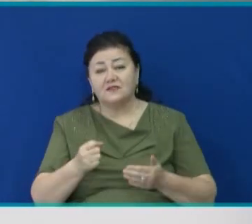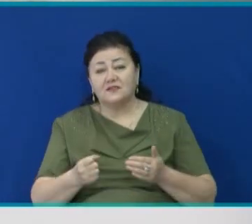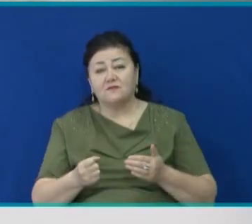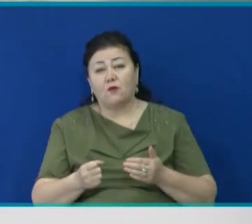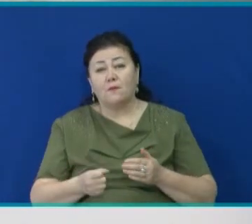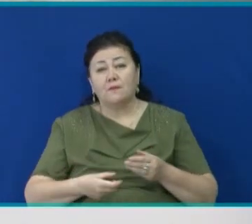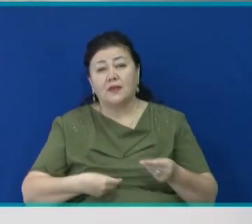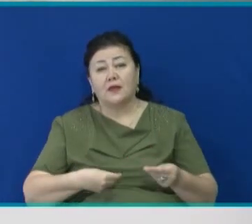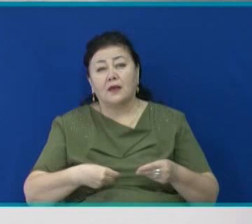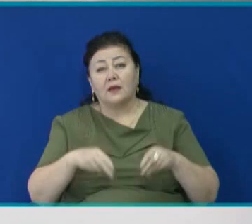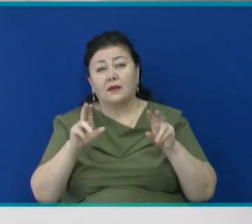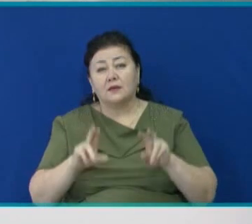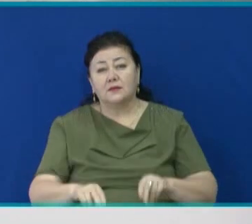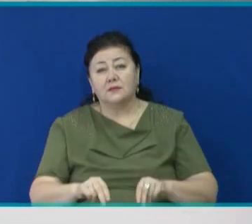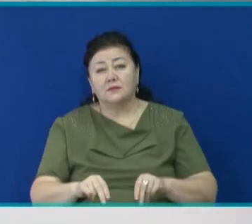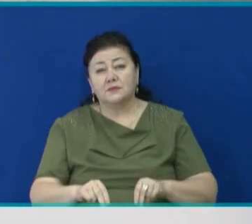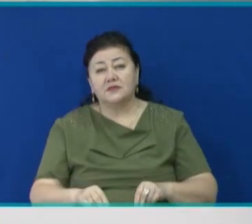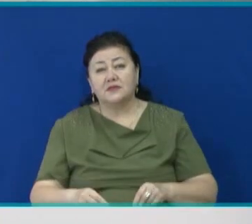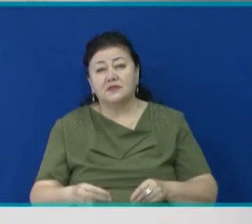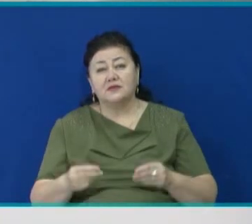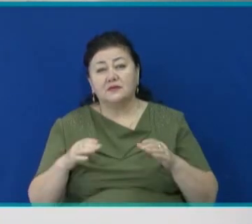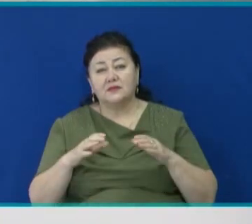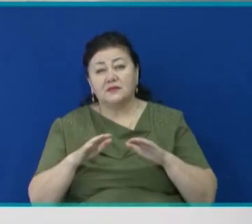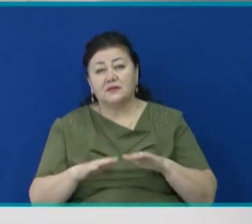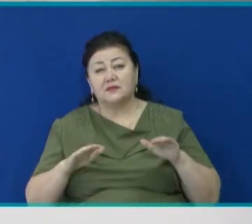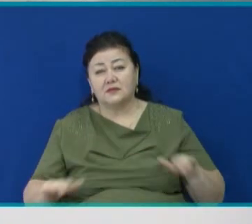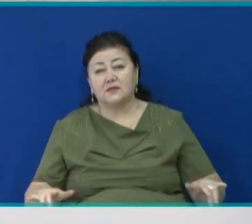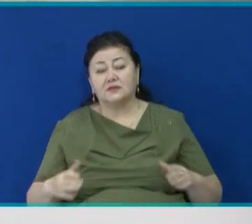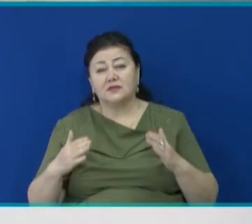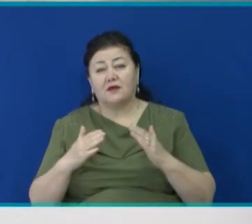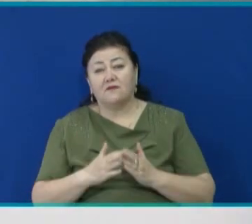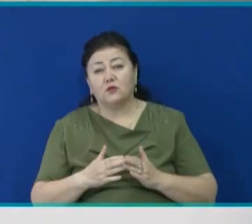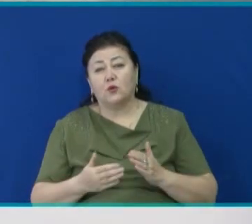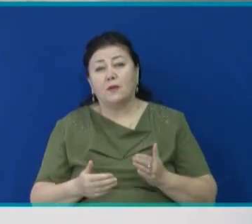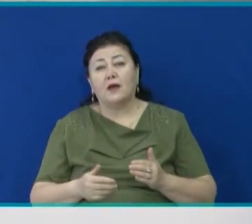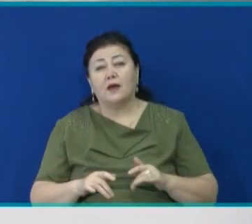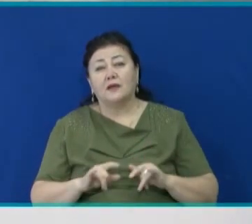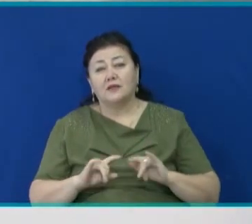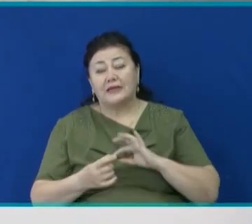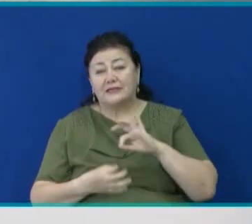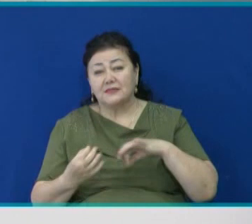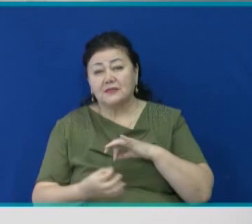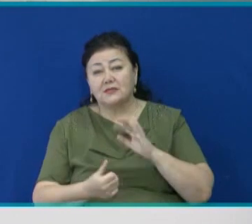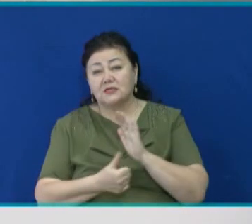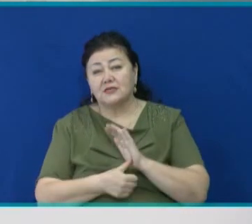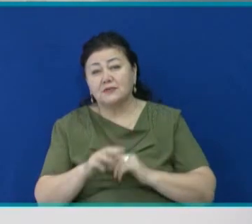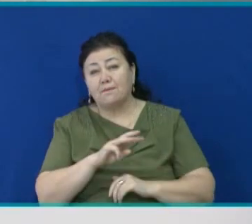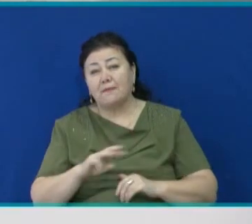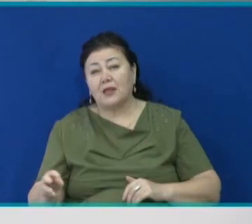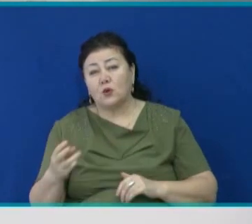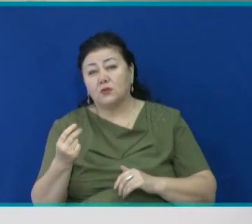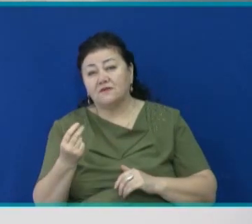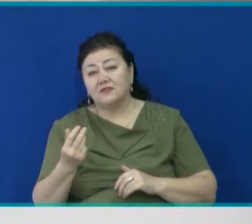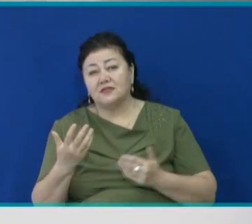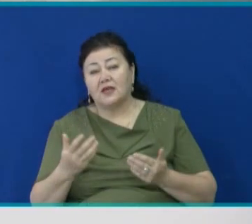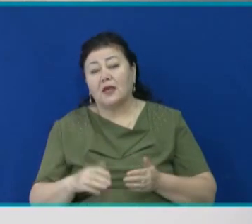сотрудниками администрации Науалинского детского дома на сумму свыше 6 миллионов тенге. Директор и главный бухгалтер детского дома